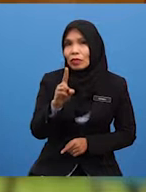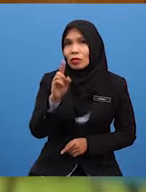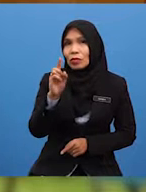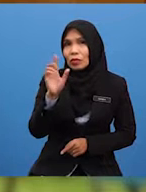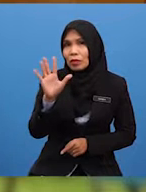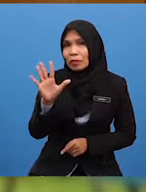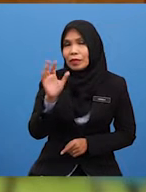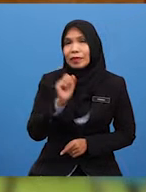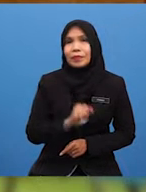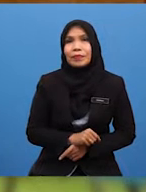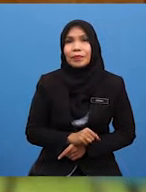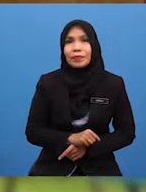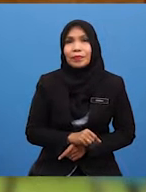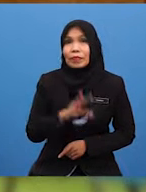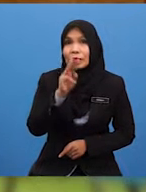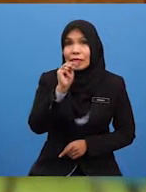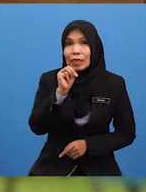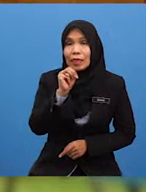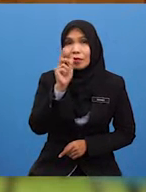I.15.